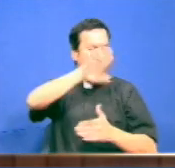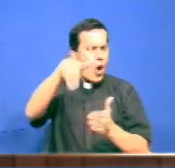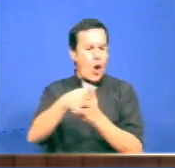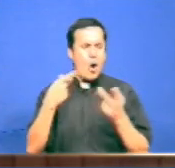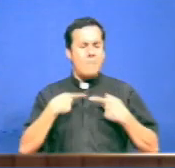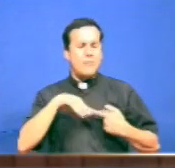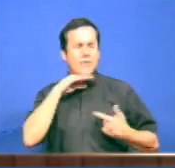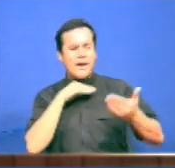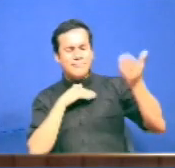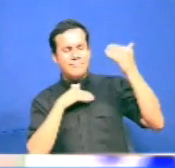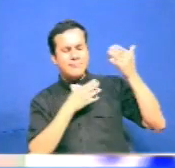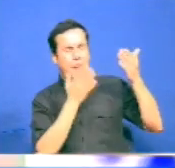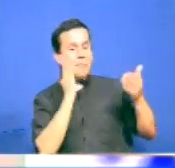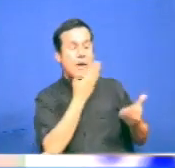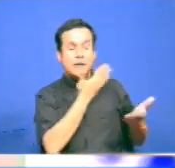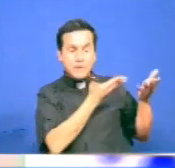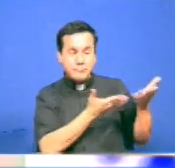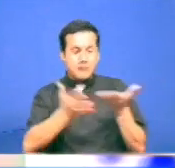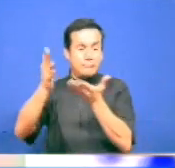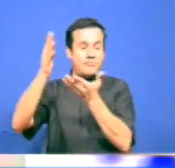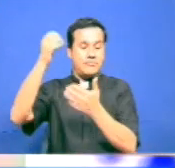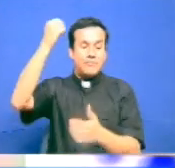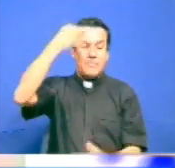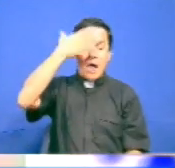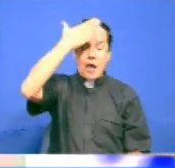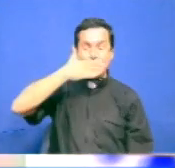wote, wapokee kwenye nuru ya uso wako.